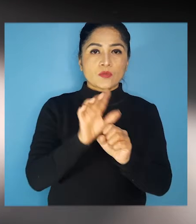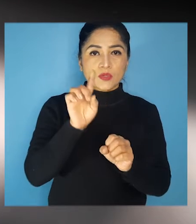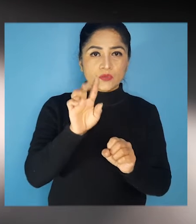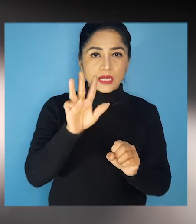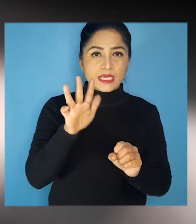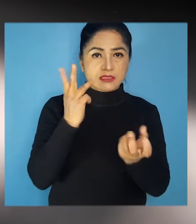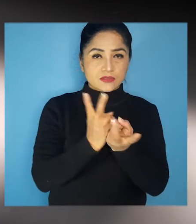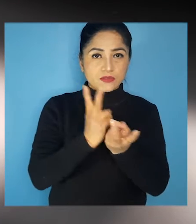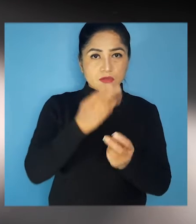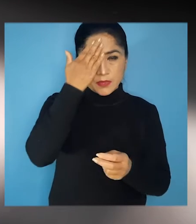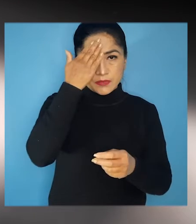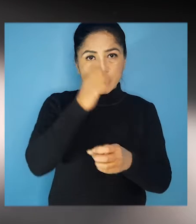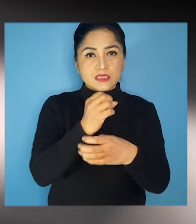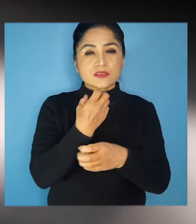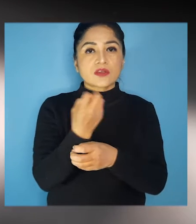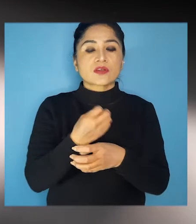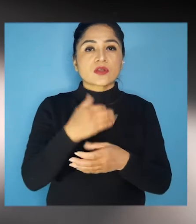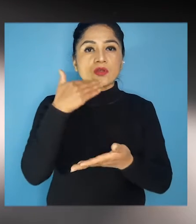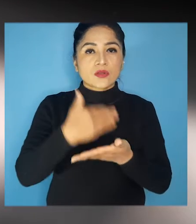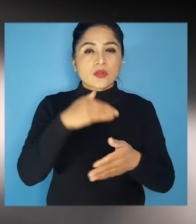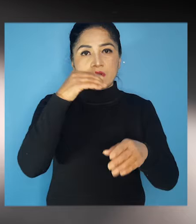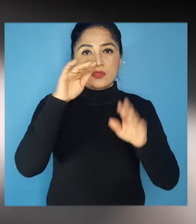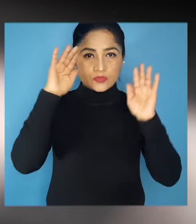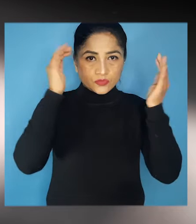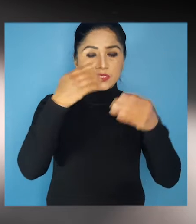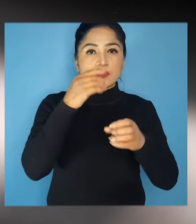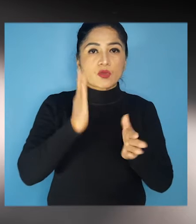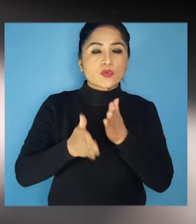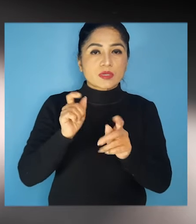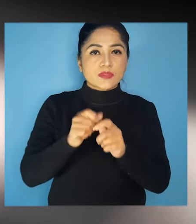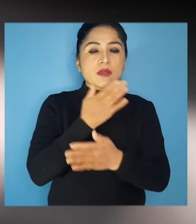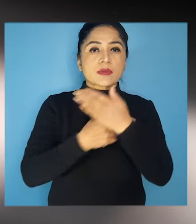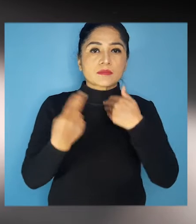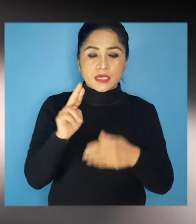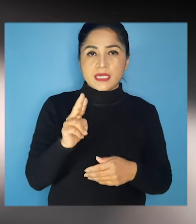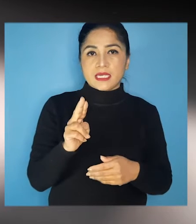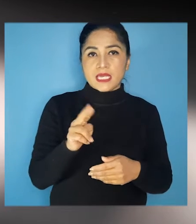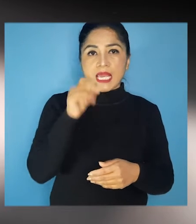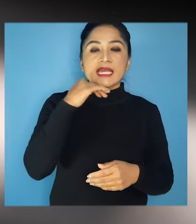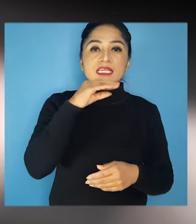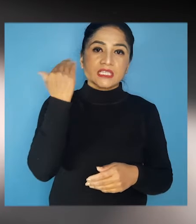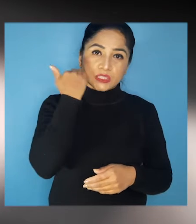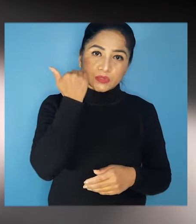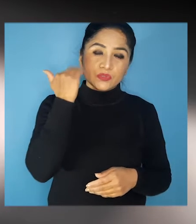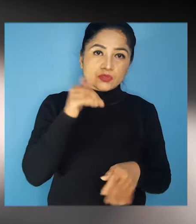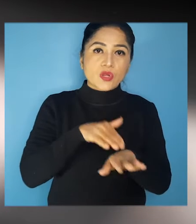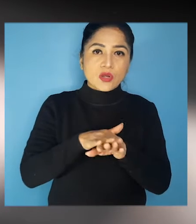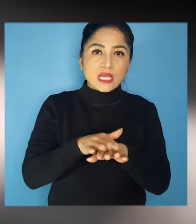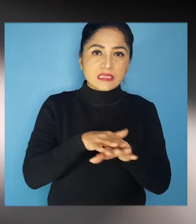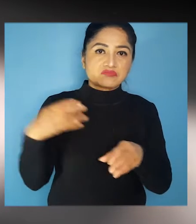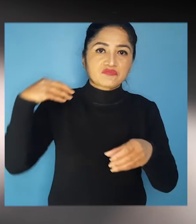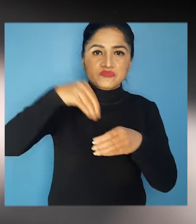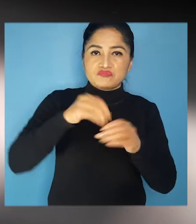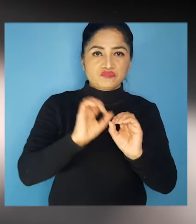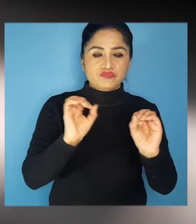कोभिड-19 जस्ता मानवीय सङ्कटकालका रोकथाम तथा प्रतिकार्य योजना बनाउँदा अपङ्गता भएका किशोर किशोरीलाई प्राय